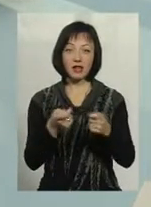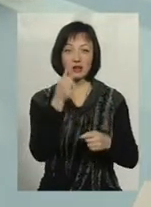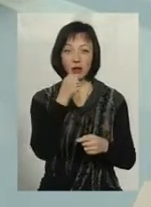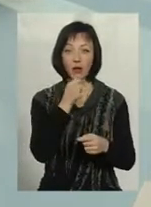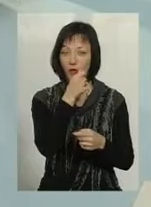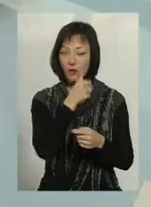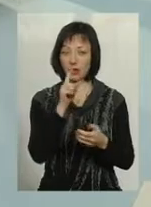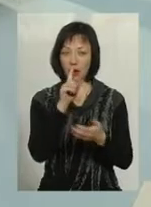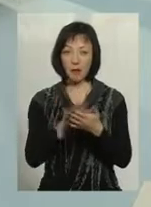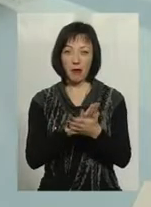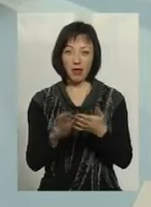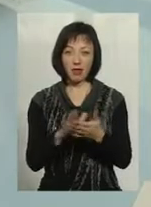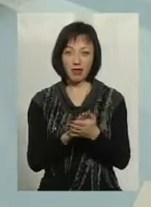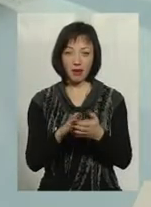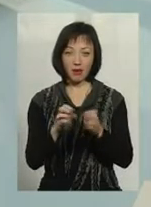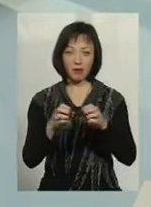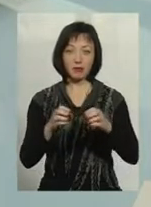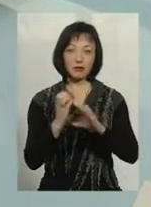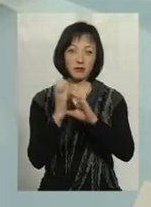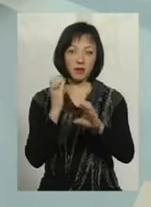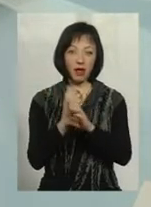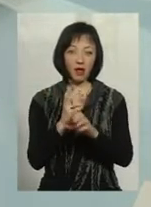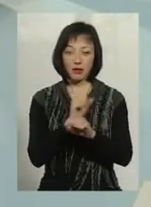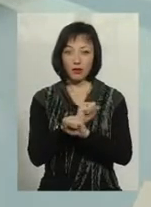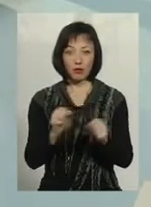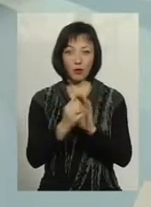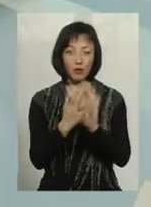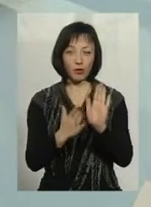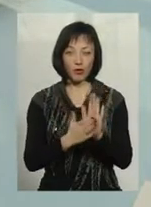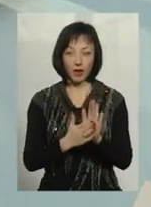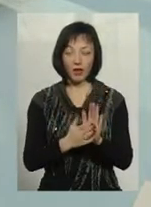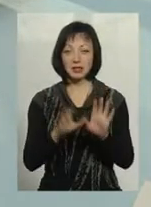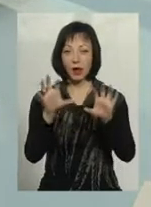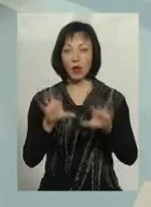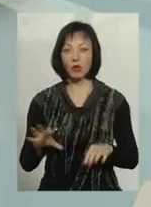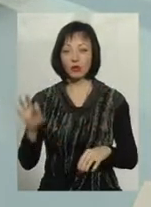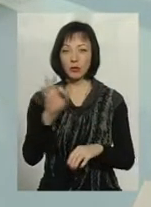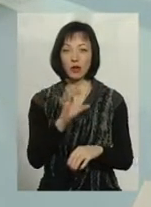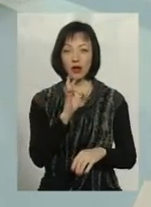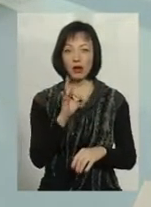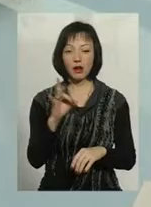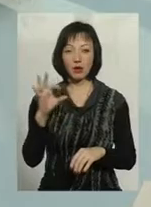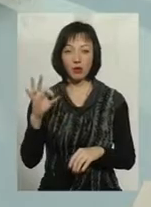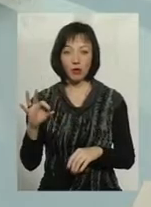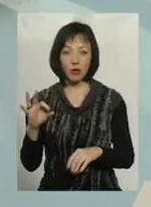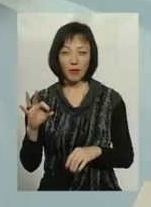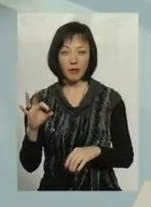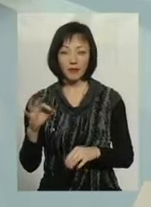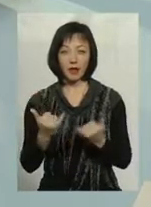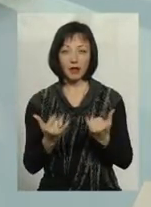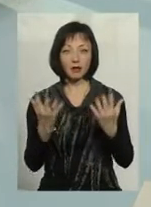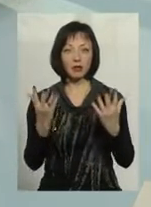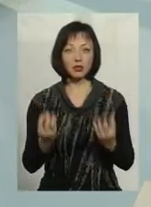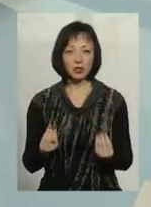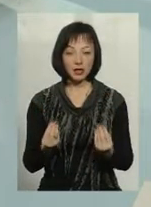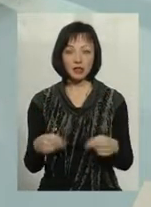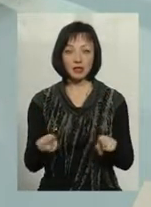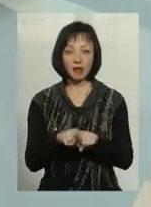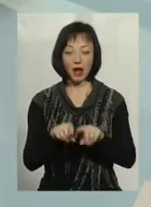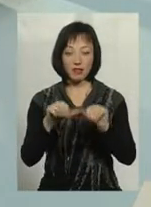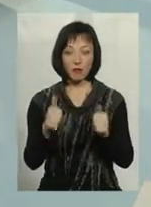пакет занадто громісткий. І якщо, скажімо, до прикладу, велике підприємство котре має великий обіг, велике підприємство,